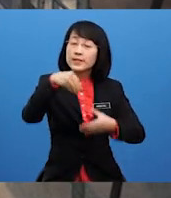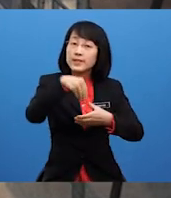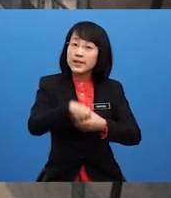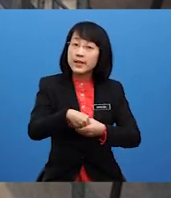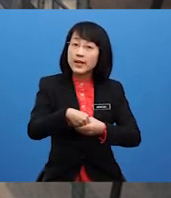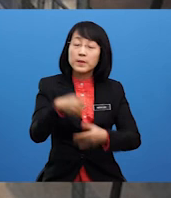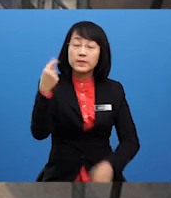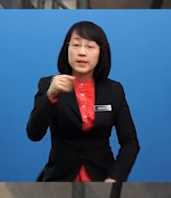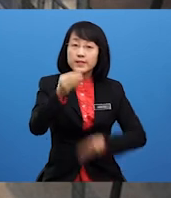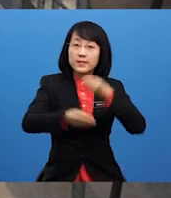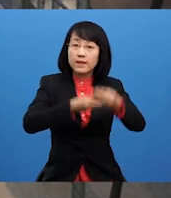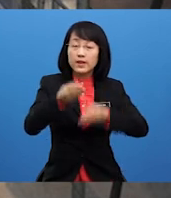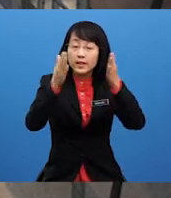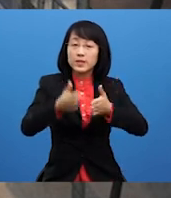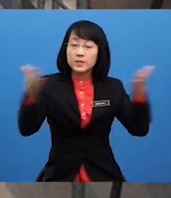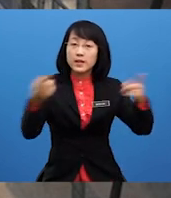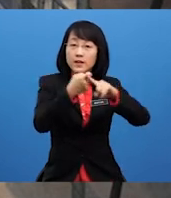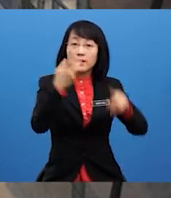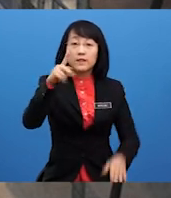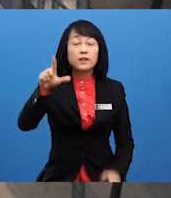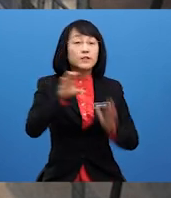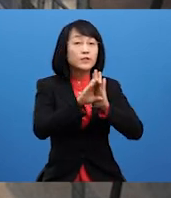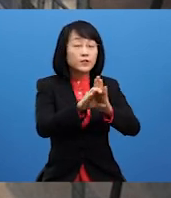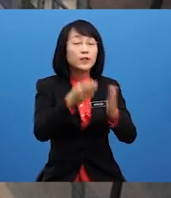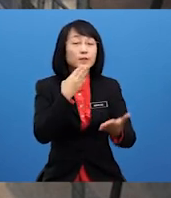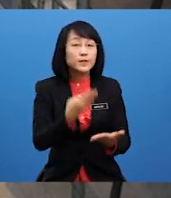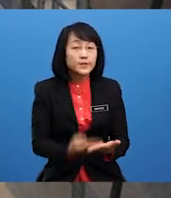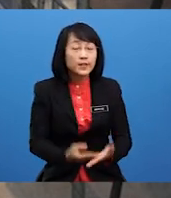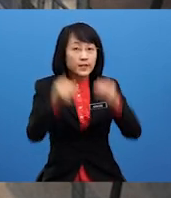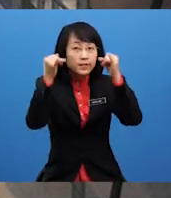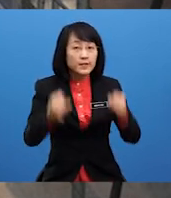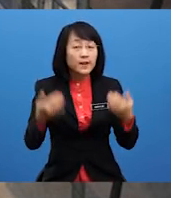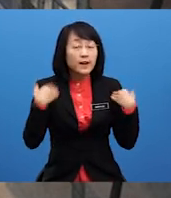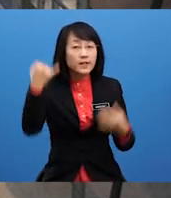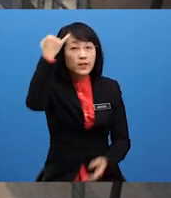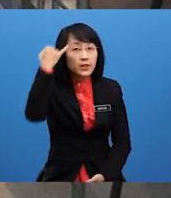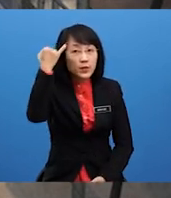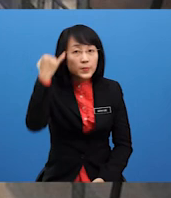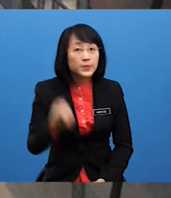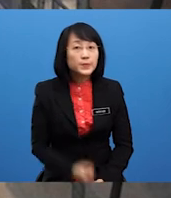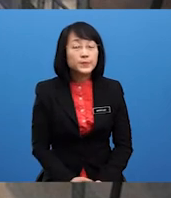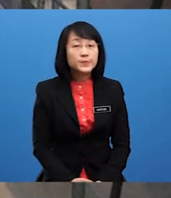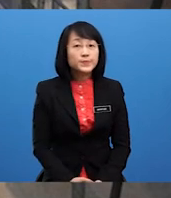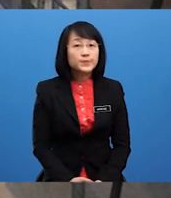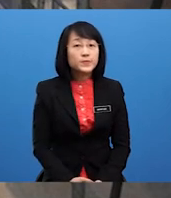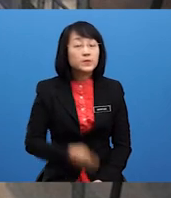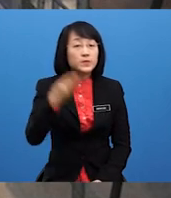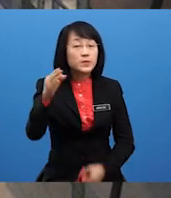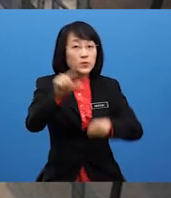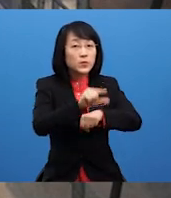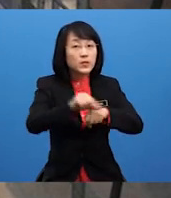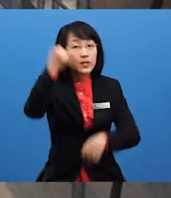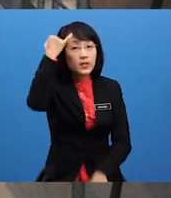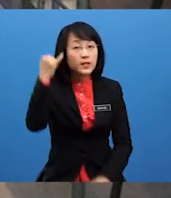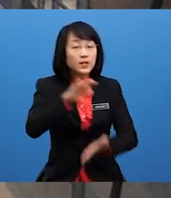dari Kuala Lumpur adalah contoh terbaik insan yang berilmu kerana beliau menggunakan ilmu